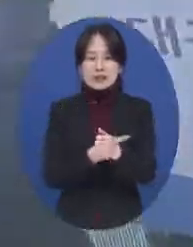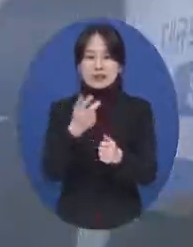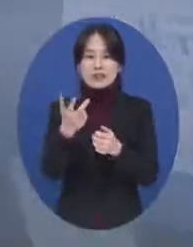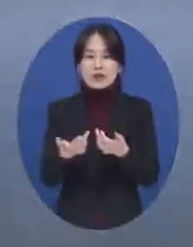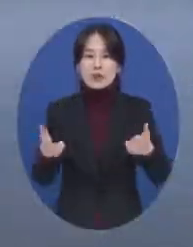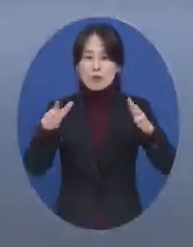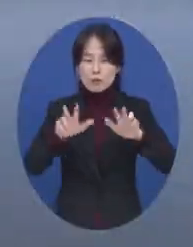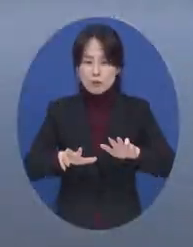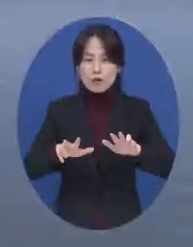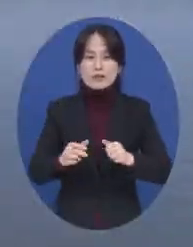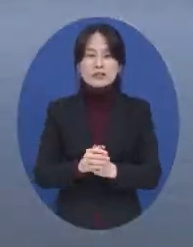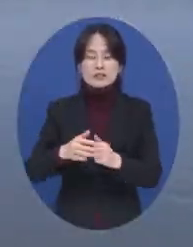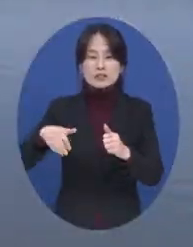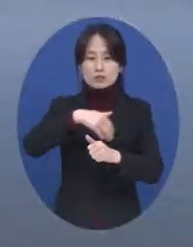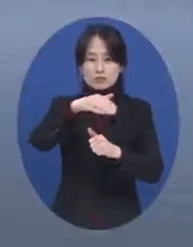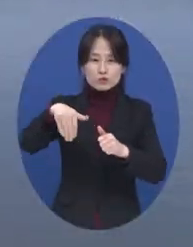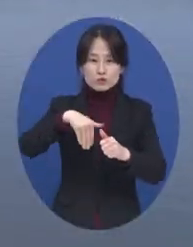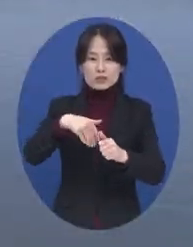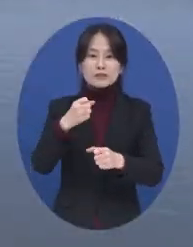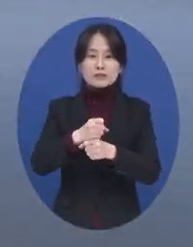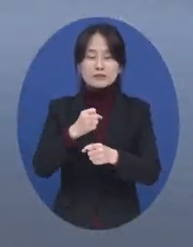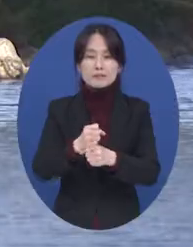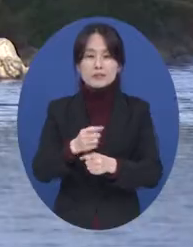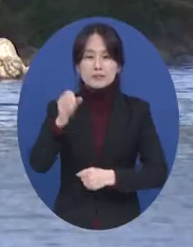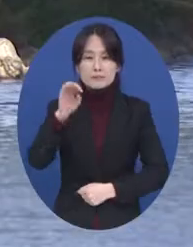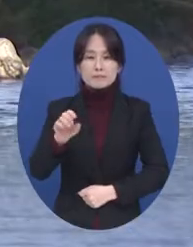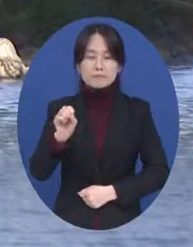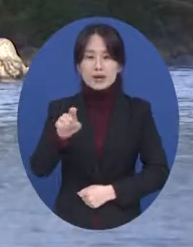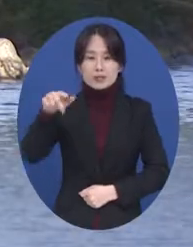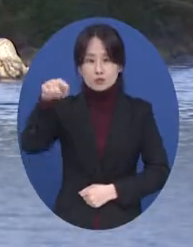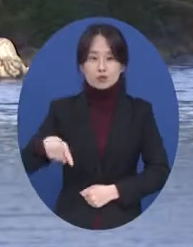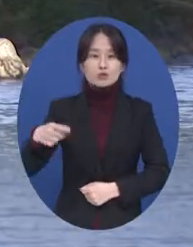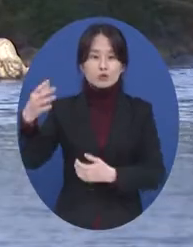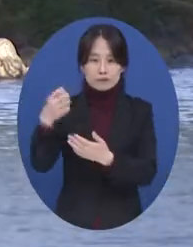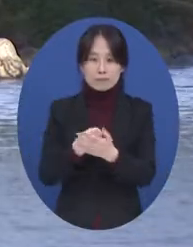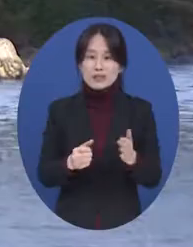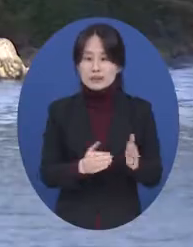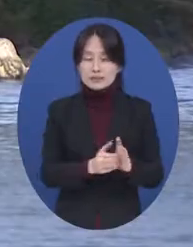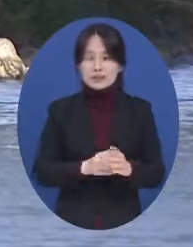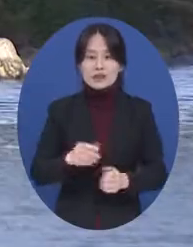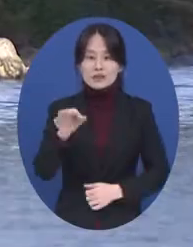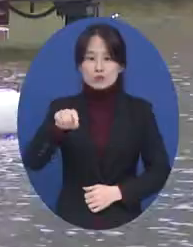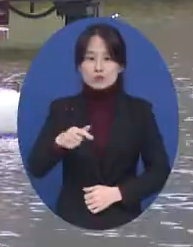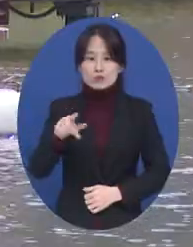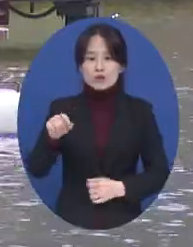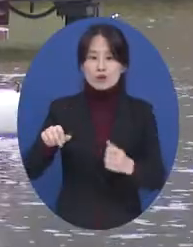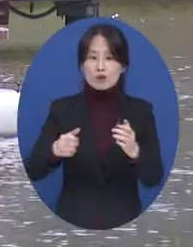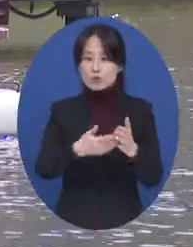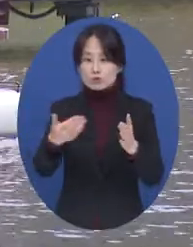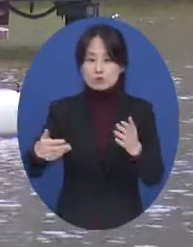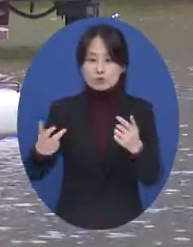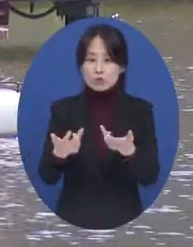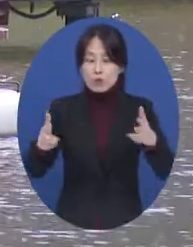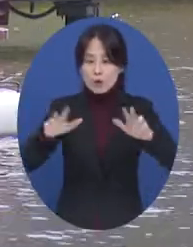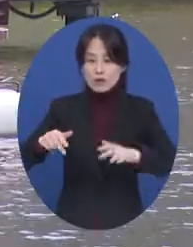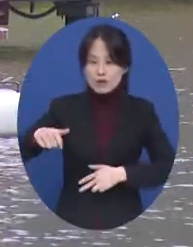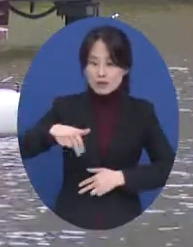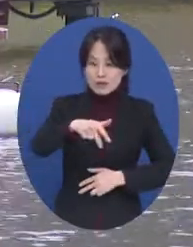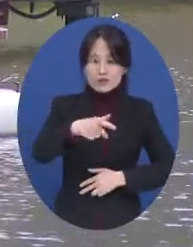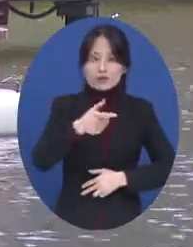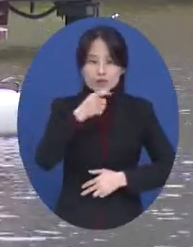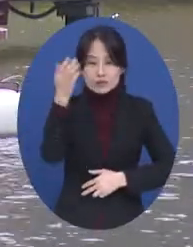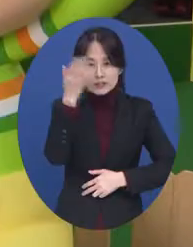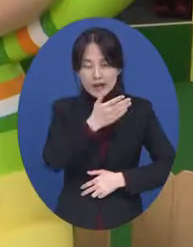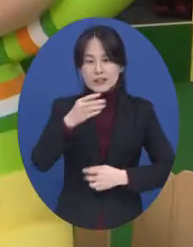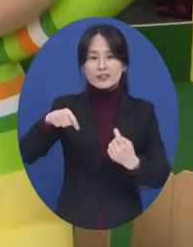사업을 야심차게 내놓은 파주시가 거머졌습니다. 파주시는 운정호수공원의 수질과 보행 환경을 개선하고